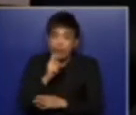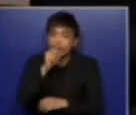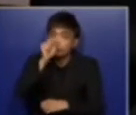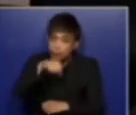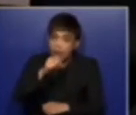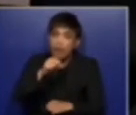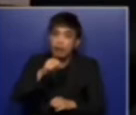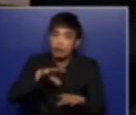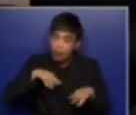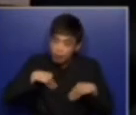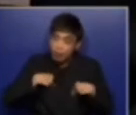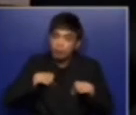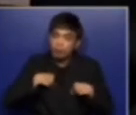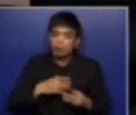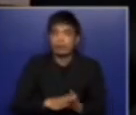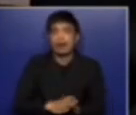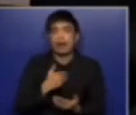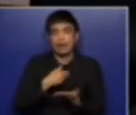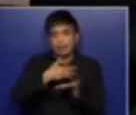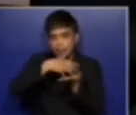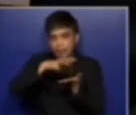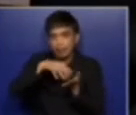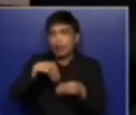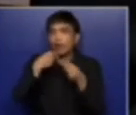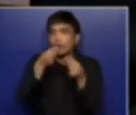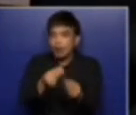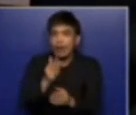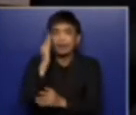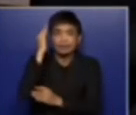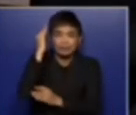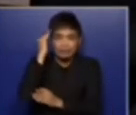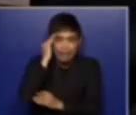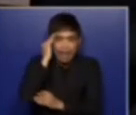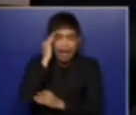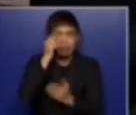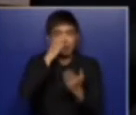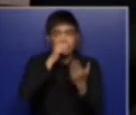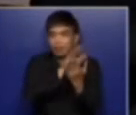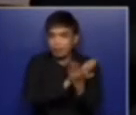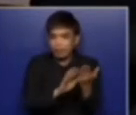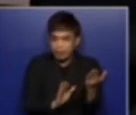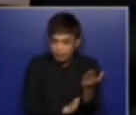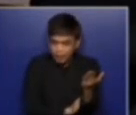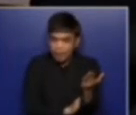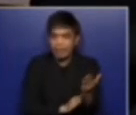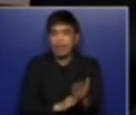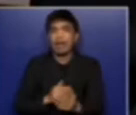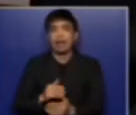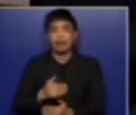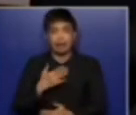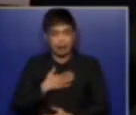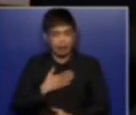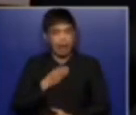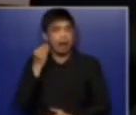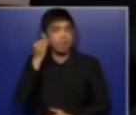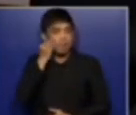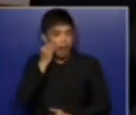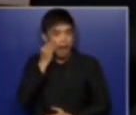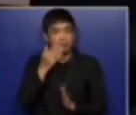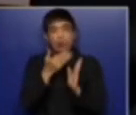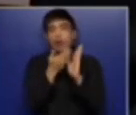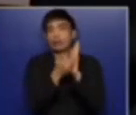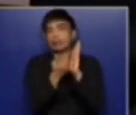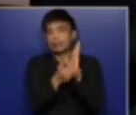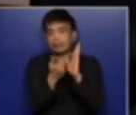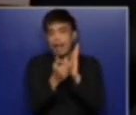และไต่ตรองสิ่งที่เป็นประโยชน์อย่างยั่งยืนของคนทั้งประเทศและลูกอีสานคือน้ำ